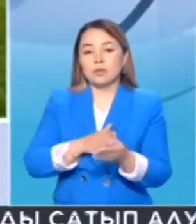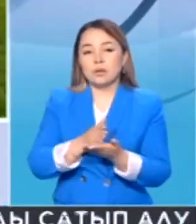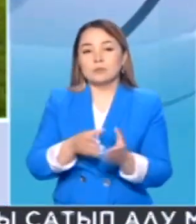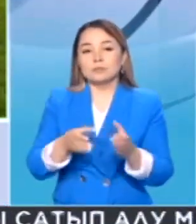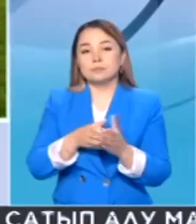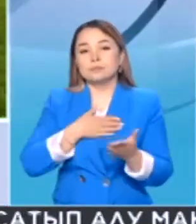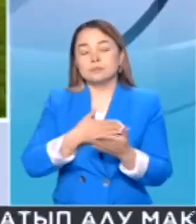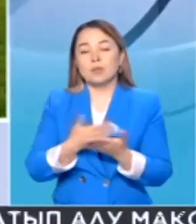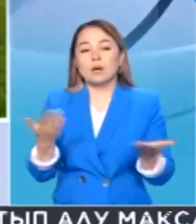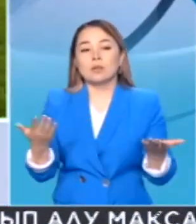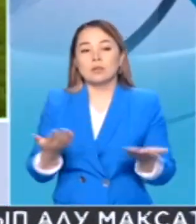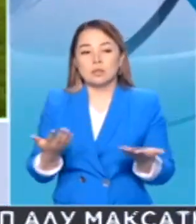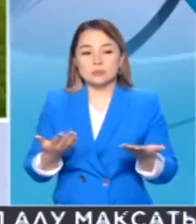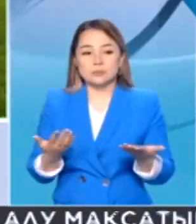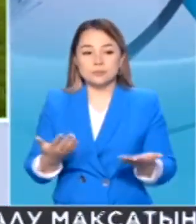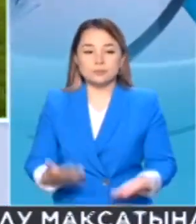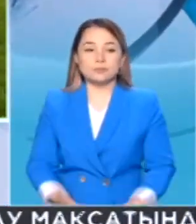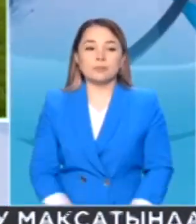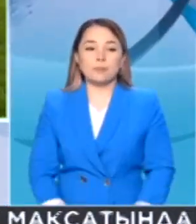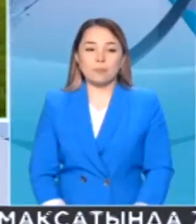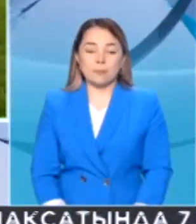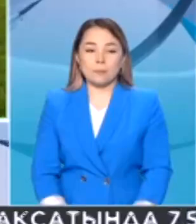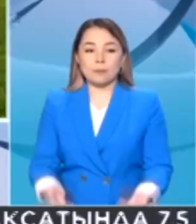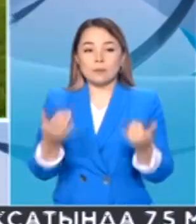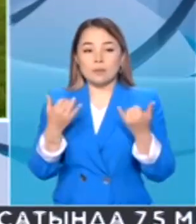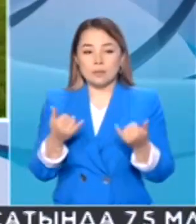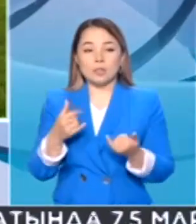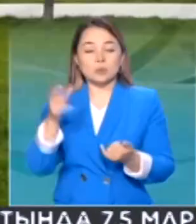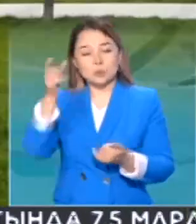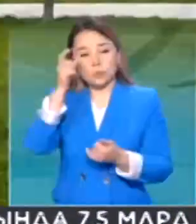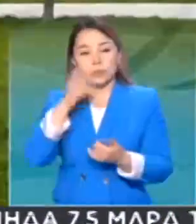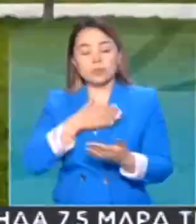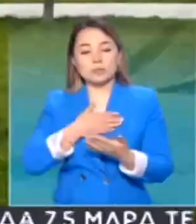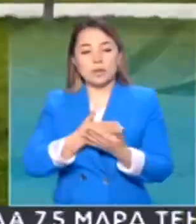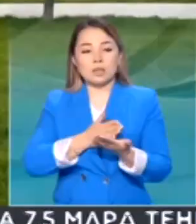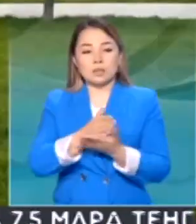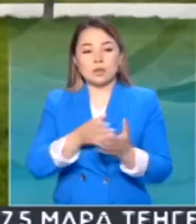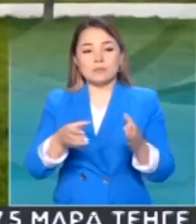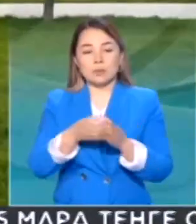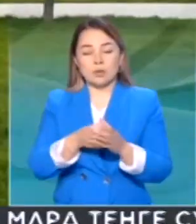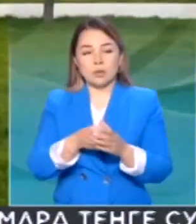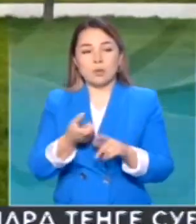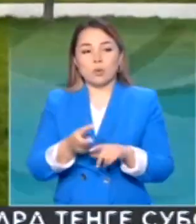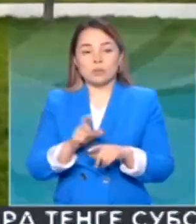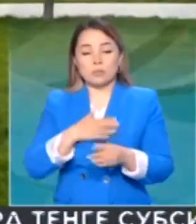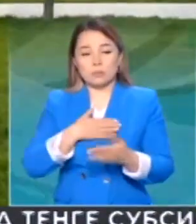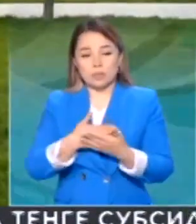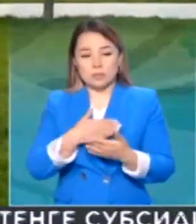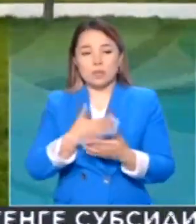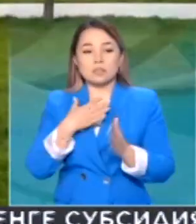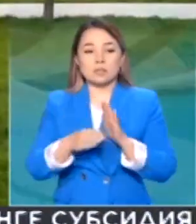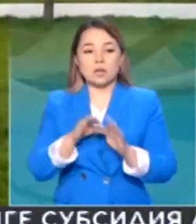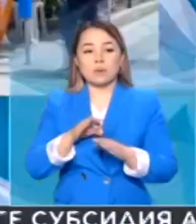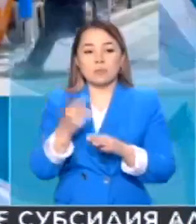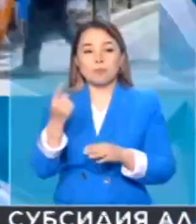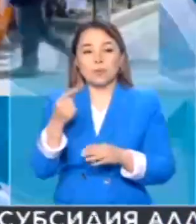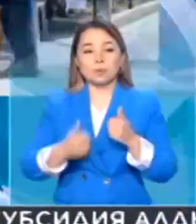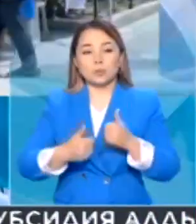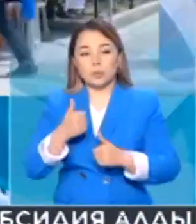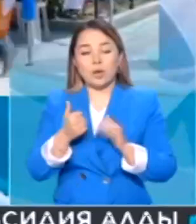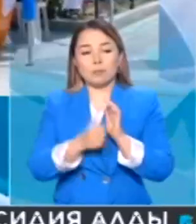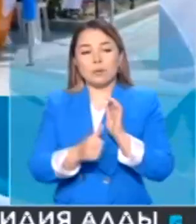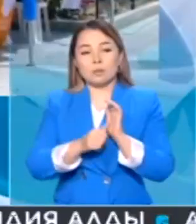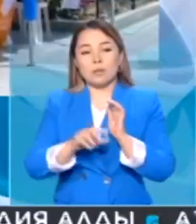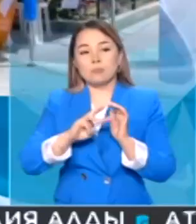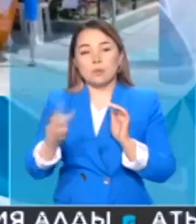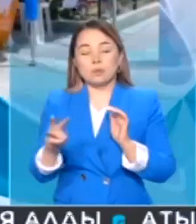саяси белсенділігі қандай? Я Ләйлә, Түркияда халық саяси өте белсенді. Мәселен, сайлаудың бірінші турында 60